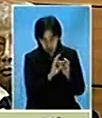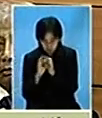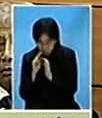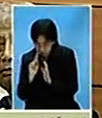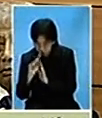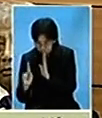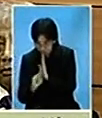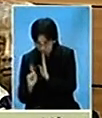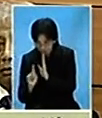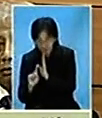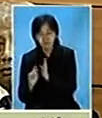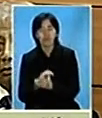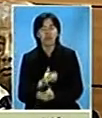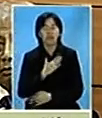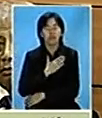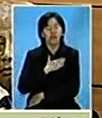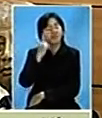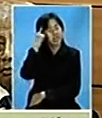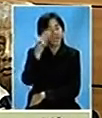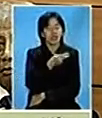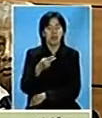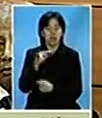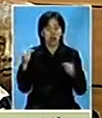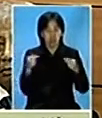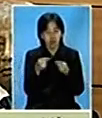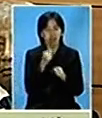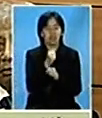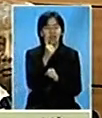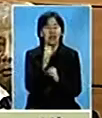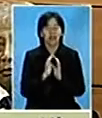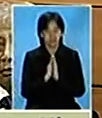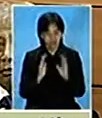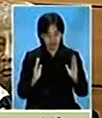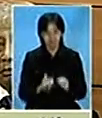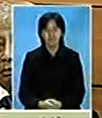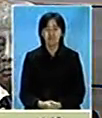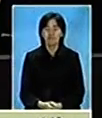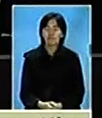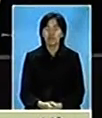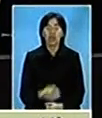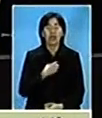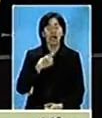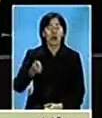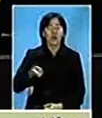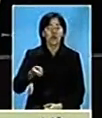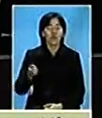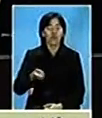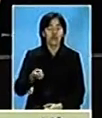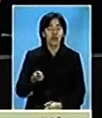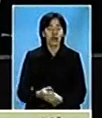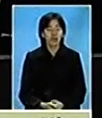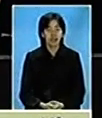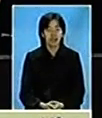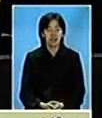ถ้าข้อความมันสามารถใช้ได้ทั้งหมดมันก็ใช้นะครับกราบขอบคุณครับ ครับท่านอนุรักษ์ก็ยังคงยืนยันให้ใช้ร่างเดิมนะครับเ